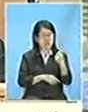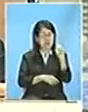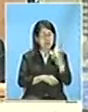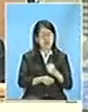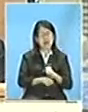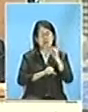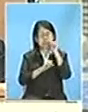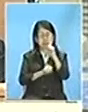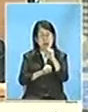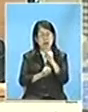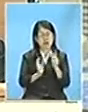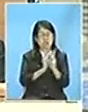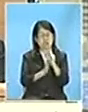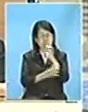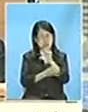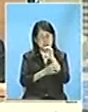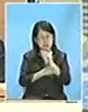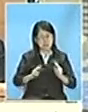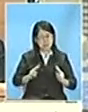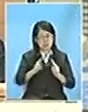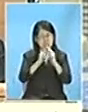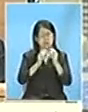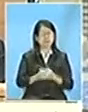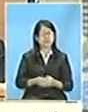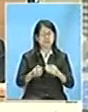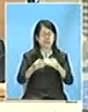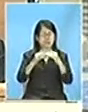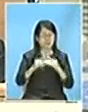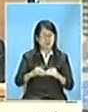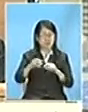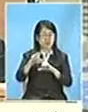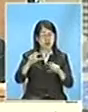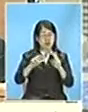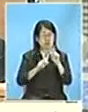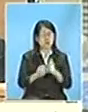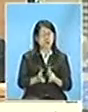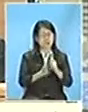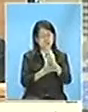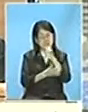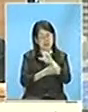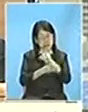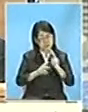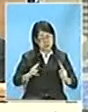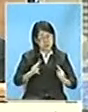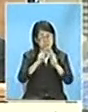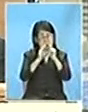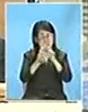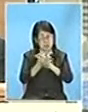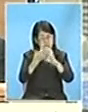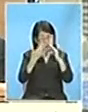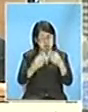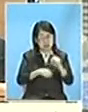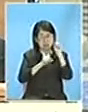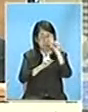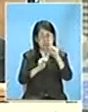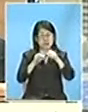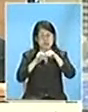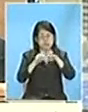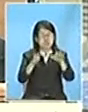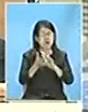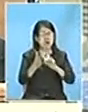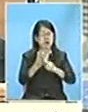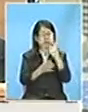ปฏิบัตินี้ในวรรค2นะกฎกระทรวงและประกาศนั้นเมื่อได้ประกาศในราชกิจจานุเบกษาแล้วให้ใช้บังคับ